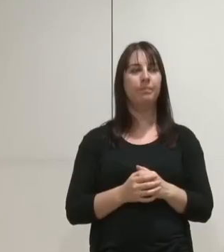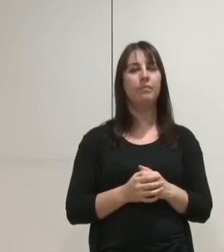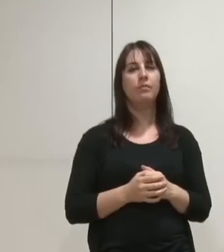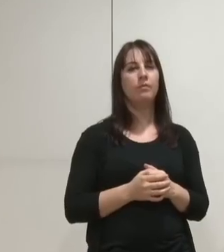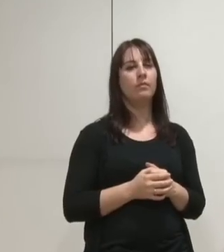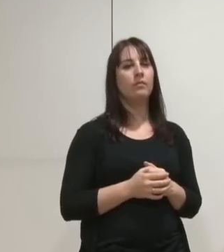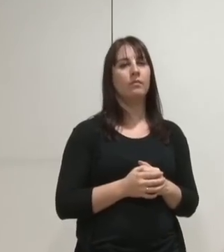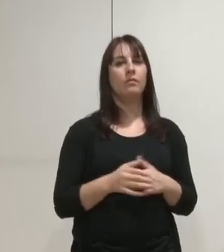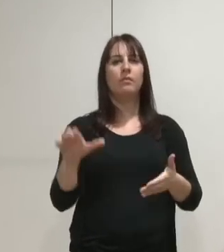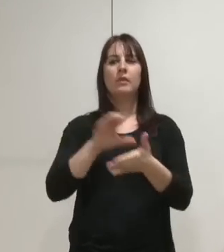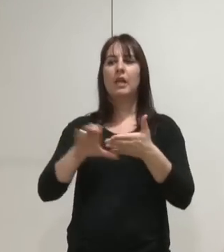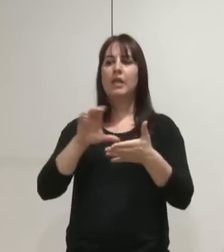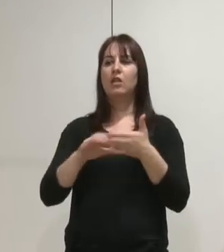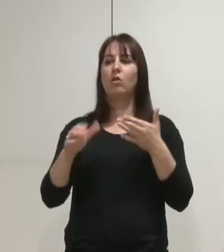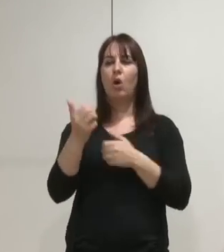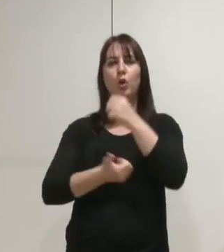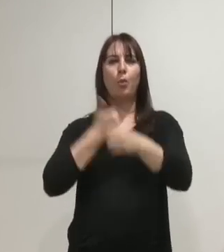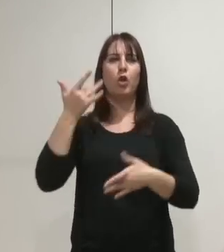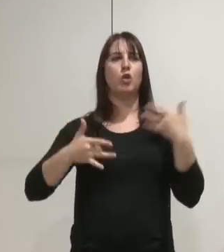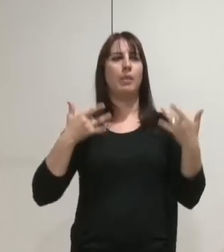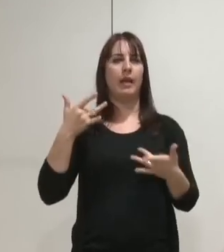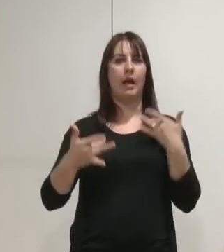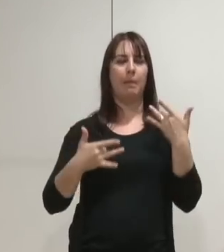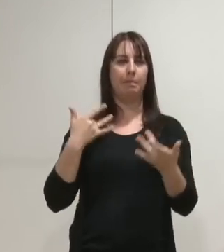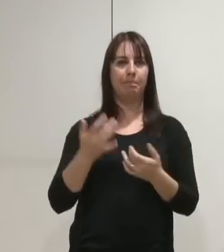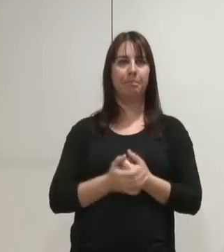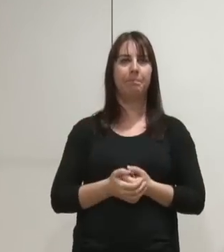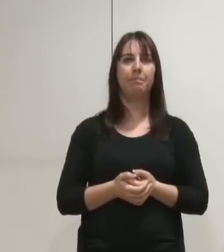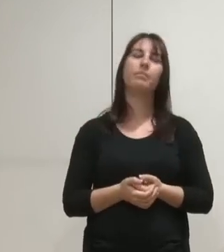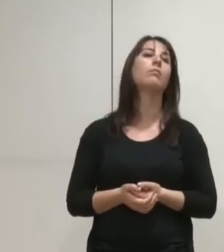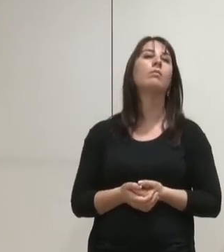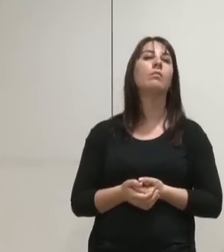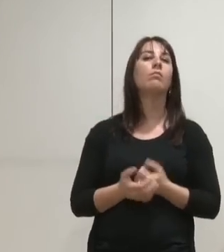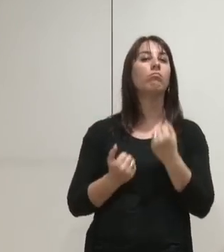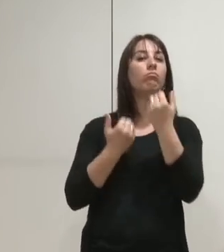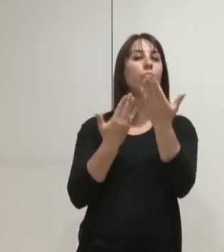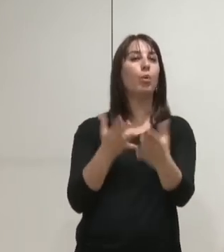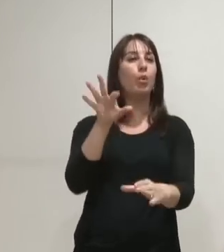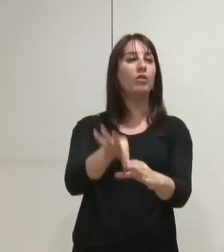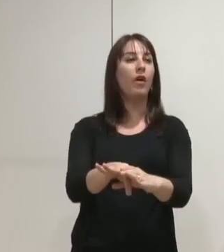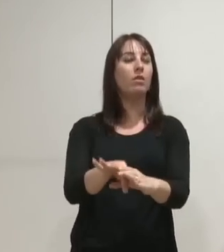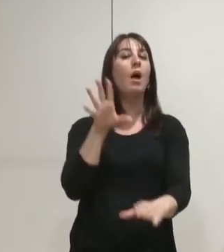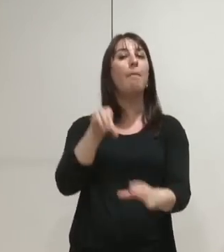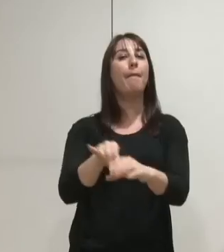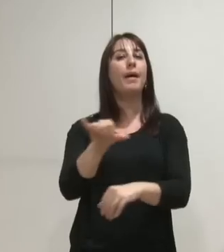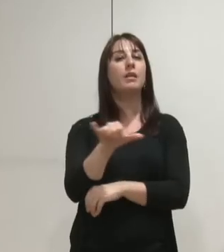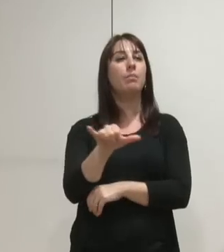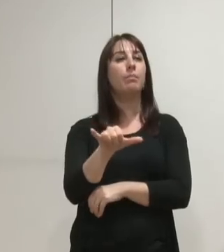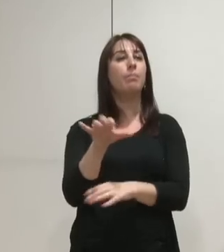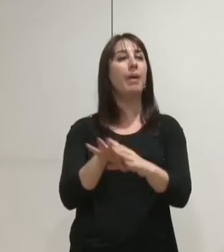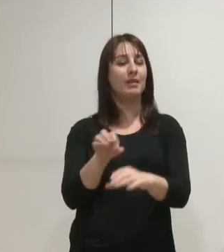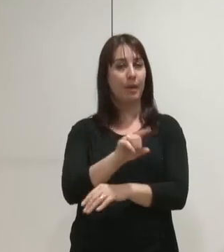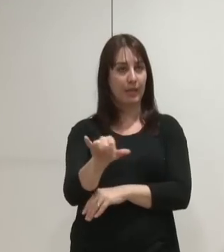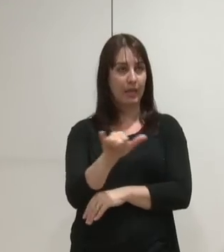il s'agit de licence d'entrepreneur du spectacle je la mets au voix qui ne prend pas part au vote